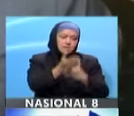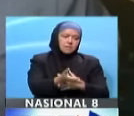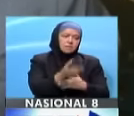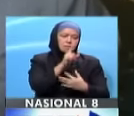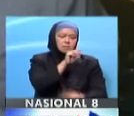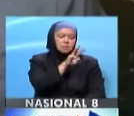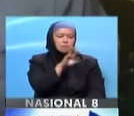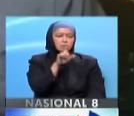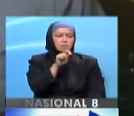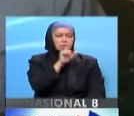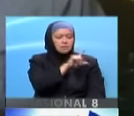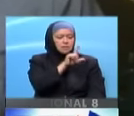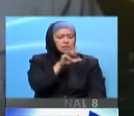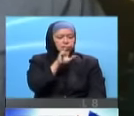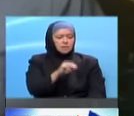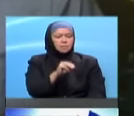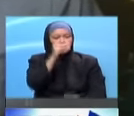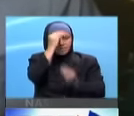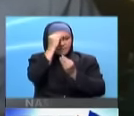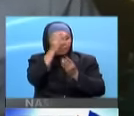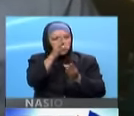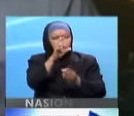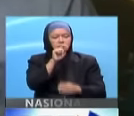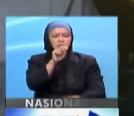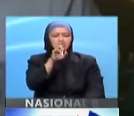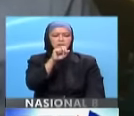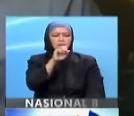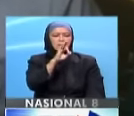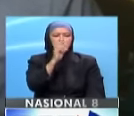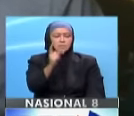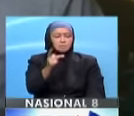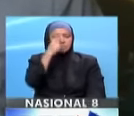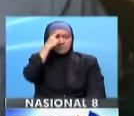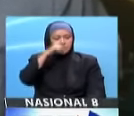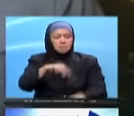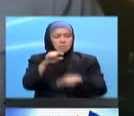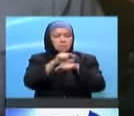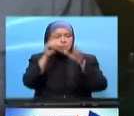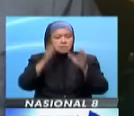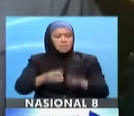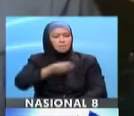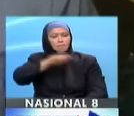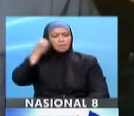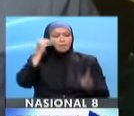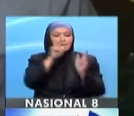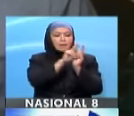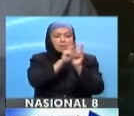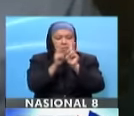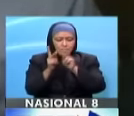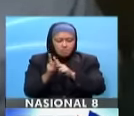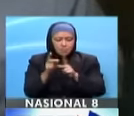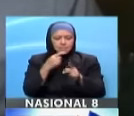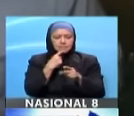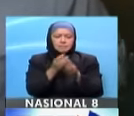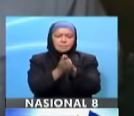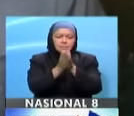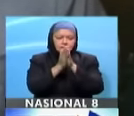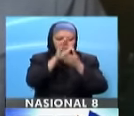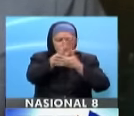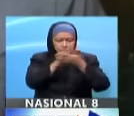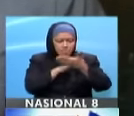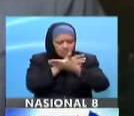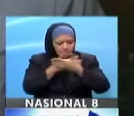Traffic. Dan kepada pengguna jalan raya yang ingin pulang ke kampung halaman sempena Air Raya Dilanha, anda diminta supaya merancang perjalanan anda